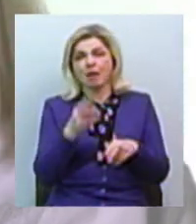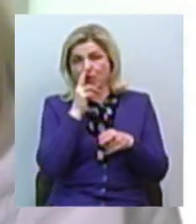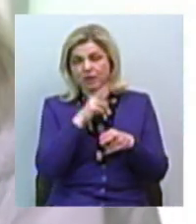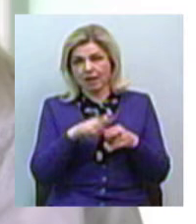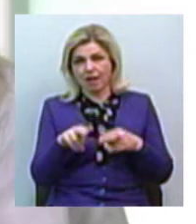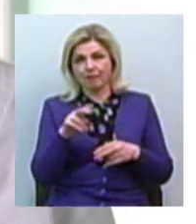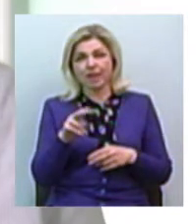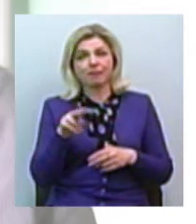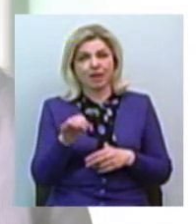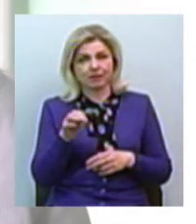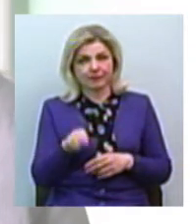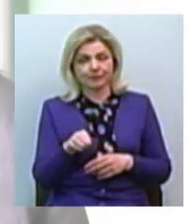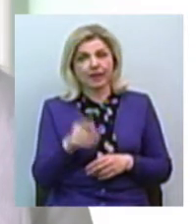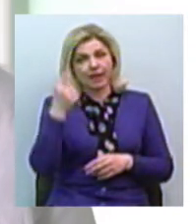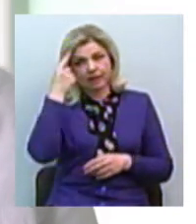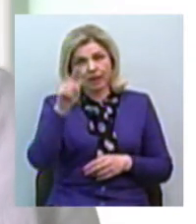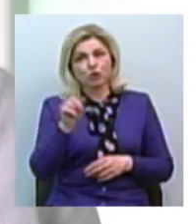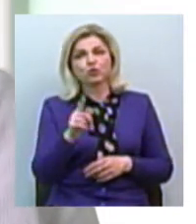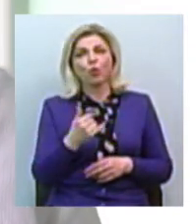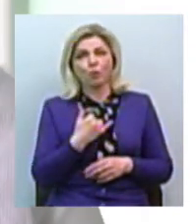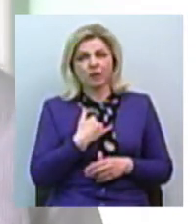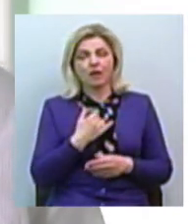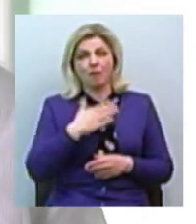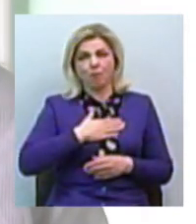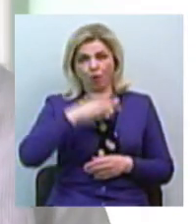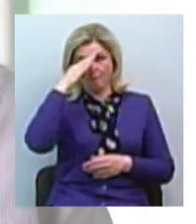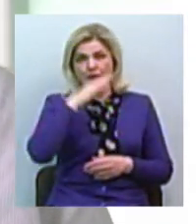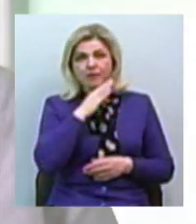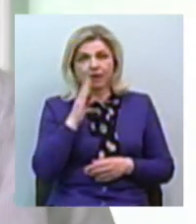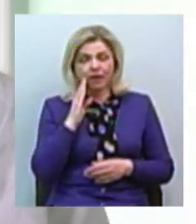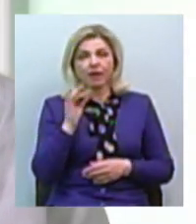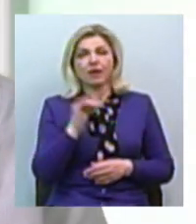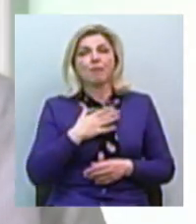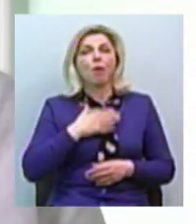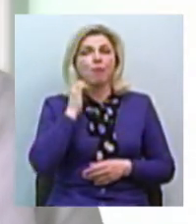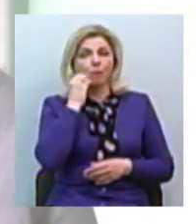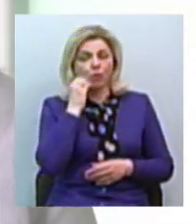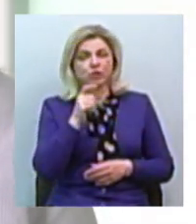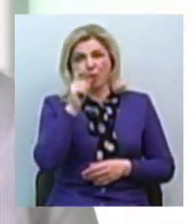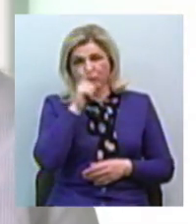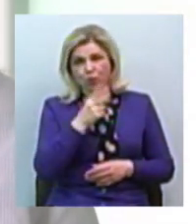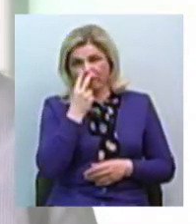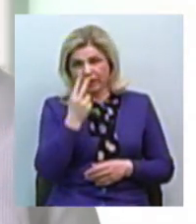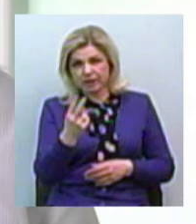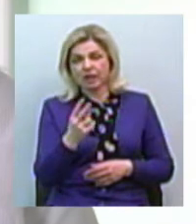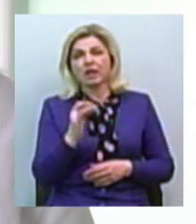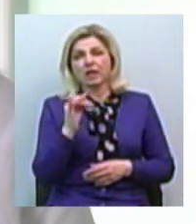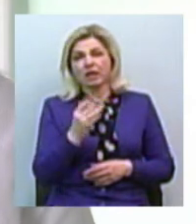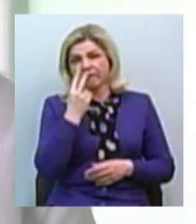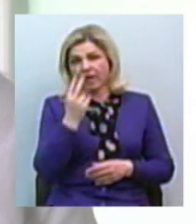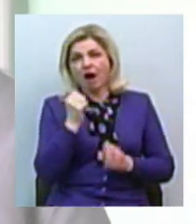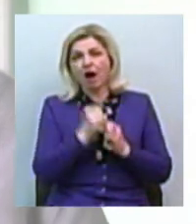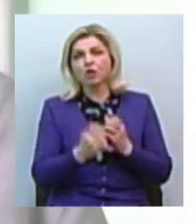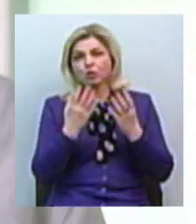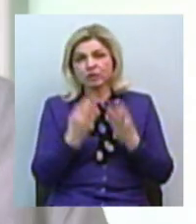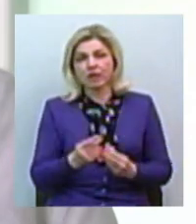Ідея почалася з того, що в мене є мої батьки і моя бабуся, яка бачить погано, і, на жаль, я бачу кожен день, як